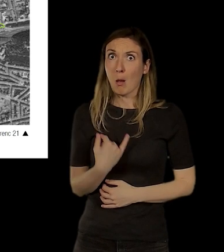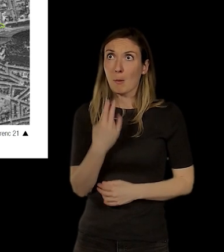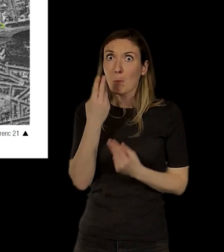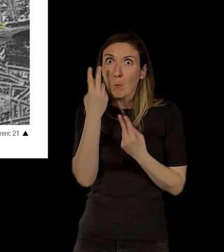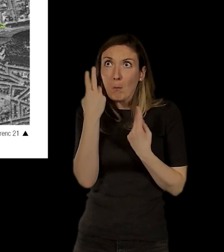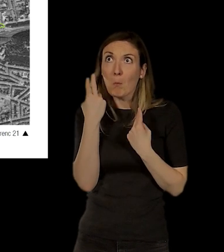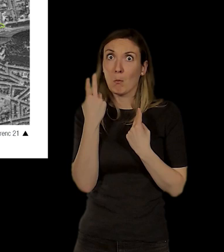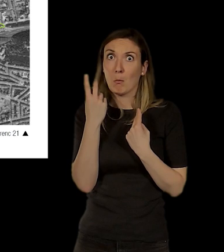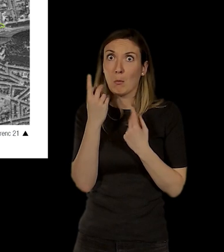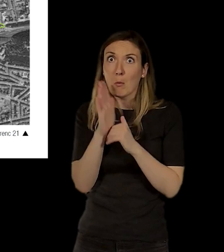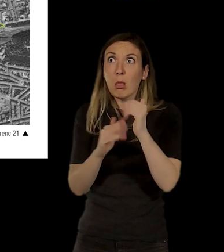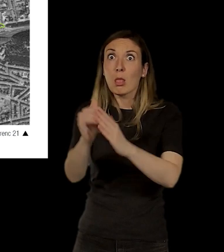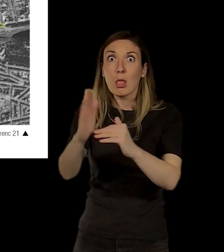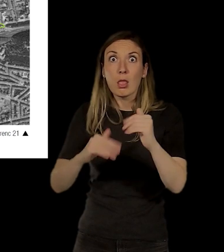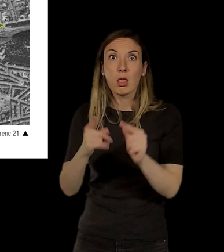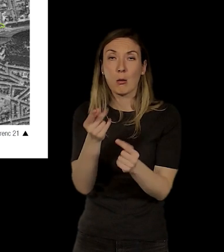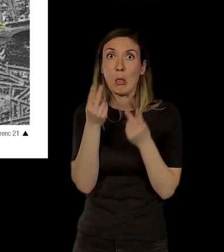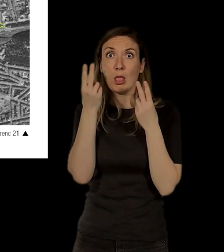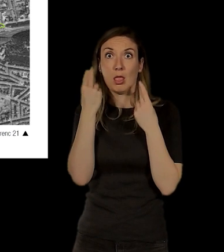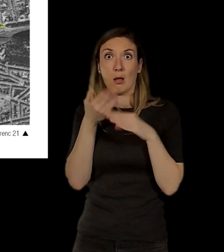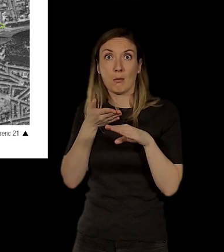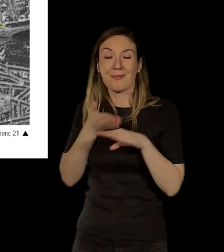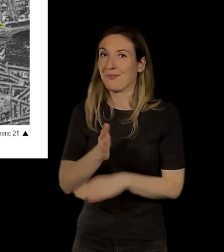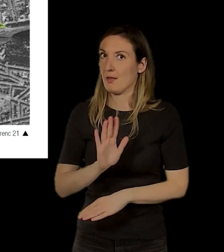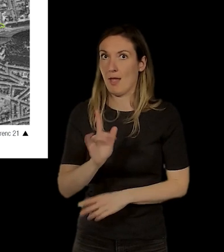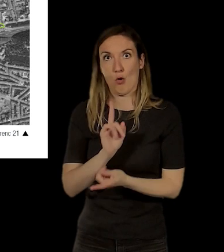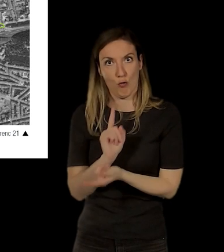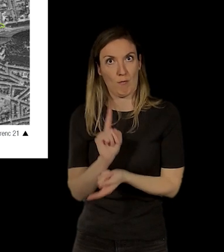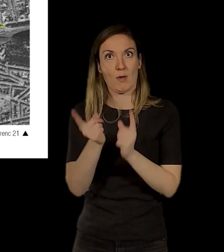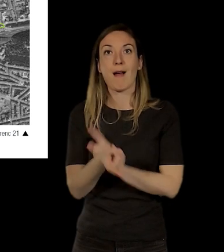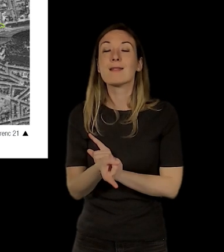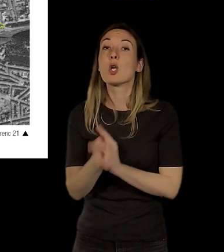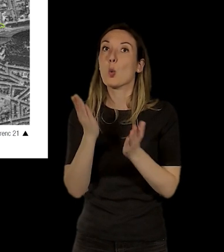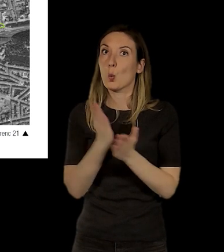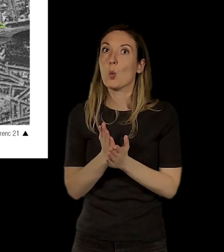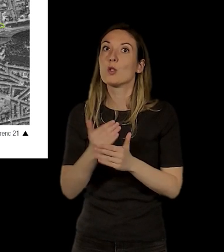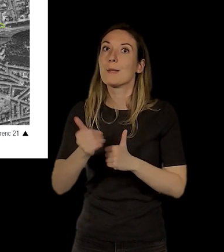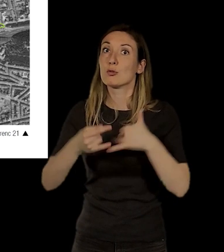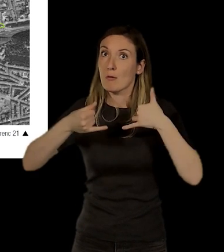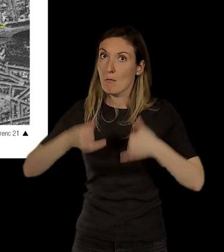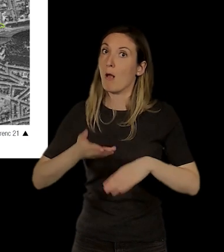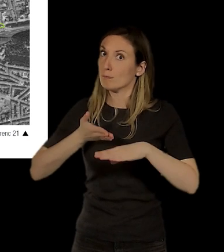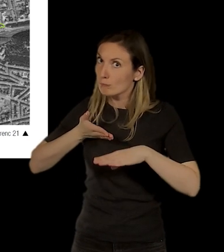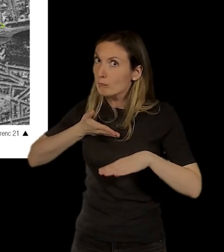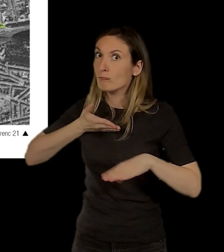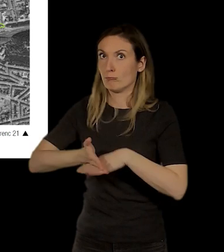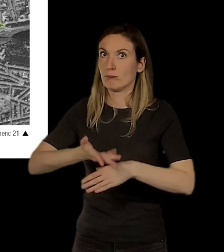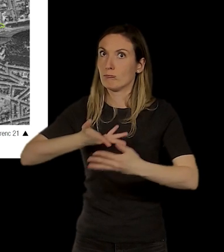přihlíží, ale vlastně aktivně vstupuje do těch procesů a